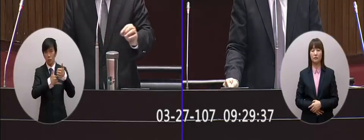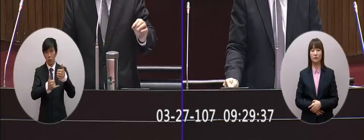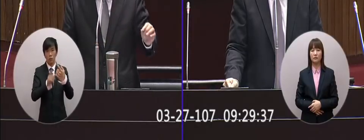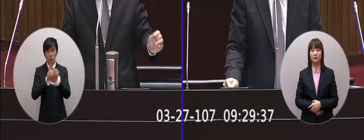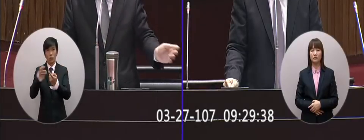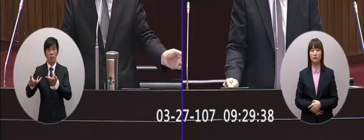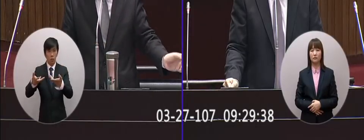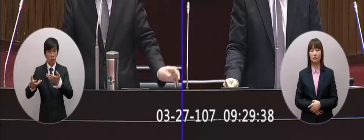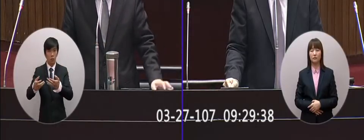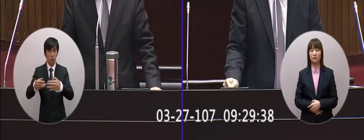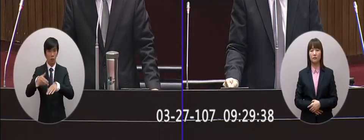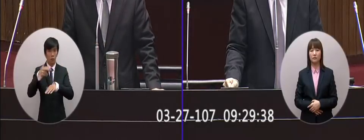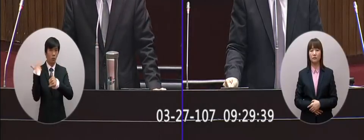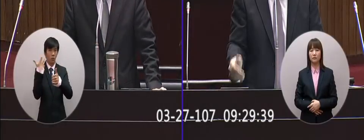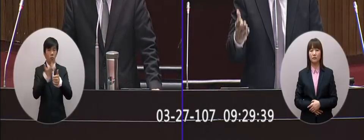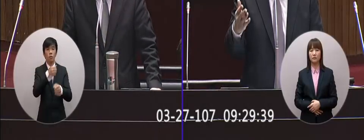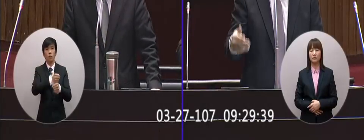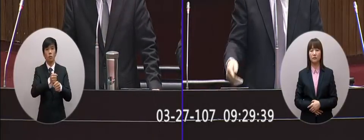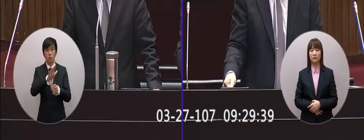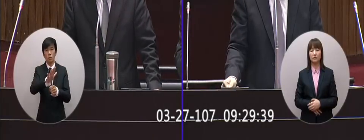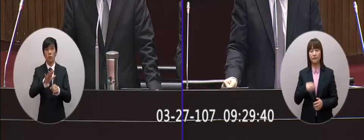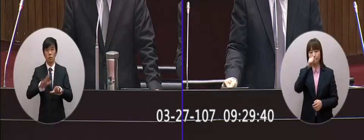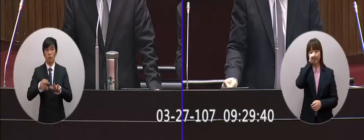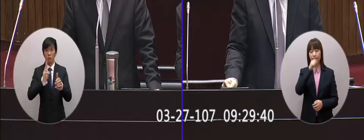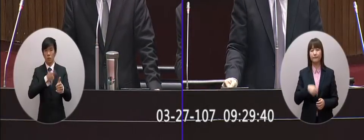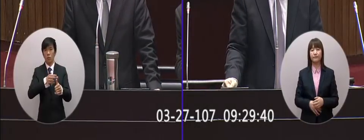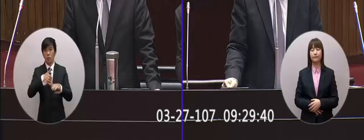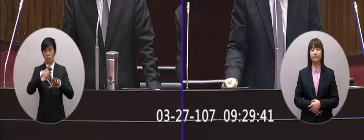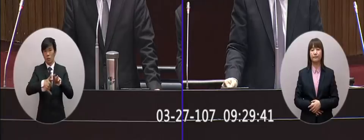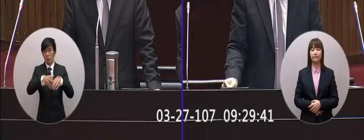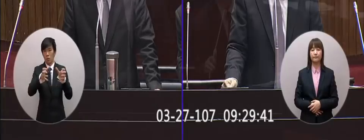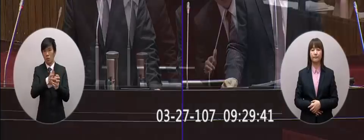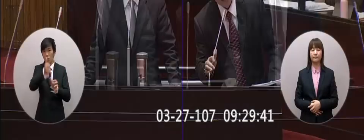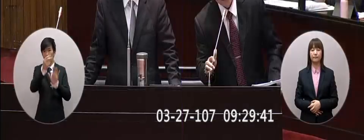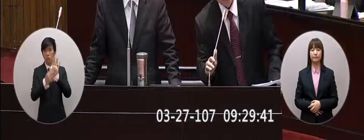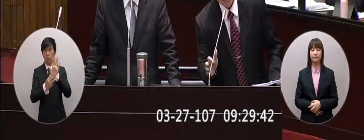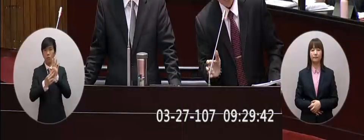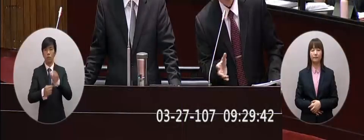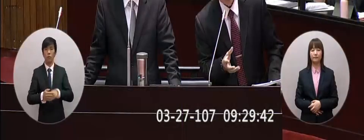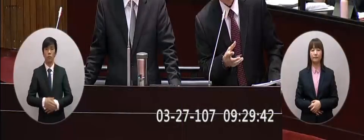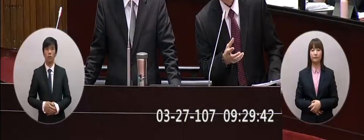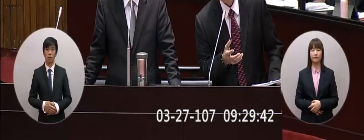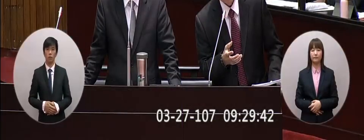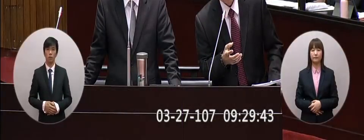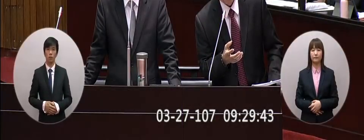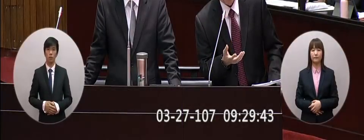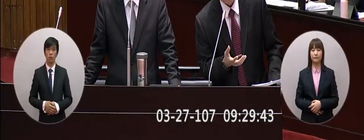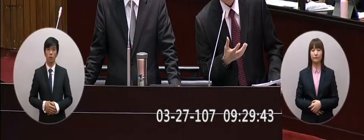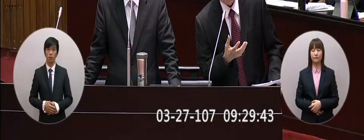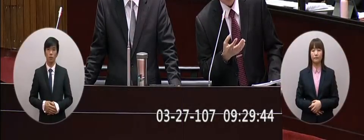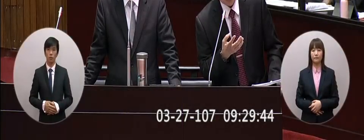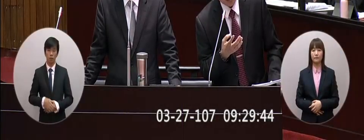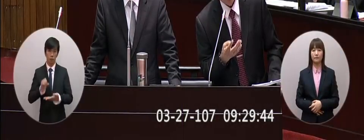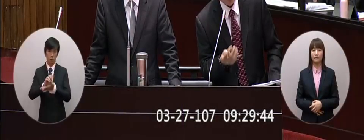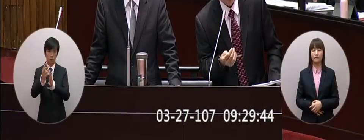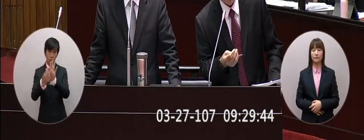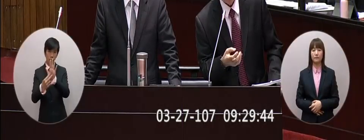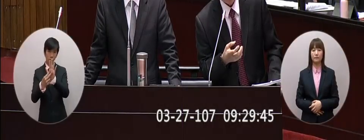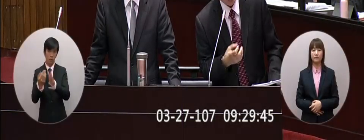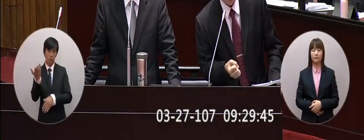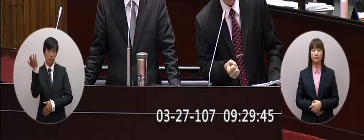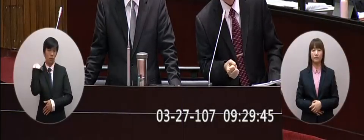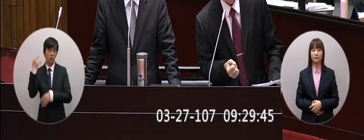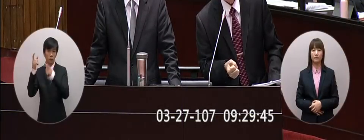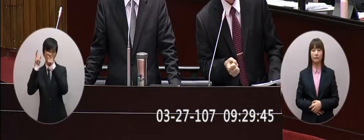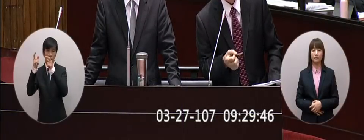施。那目前的进度，我请沈部长简单跟你报告。 我跟委员报告一下，那个上次呢，我们这一个高雄市